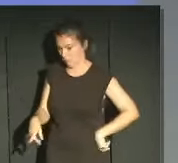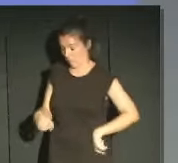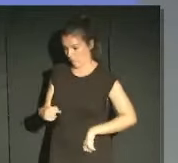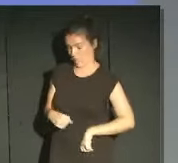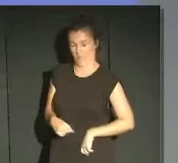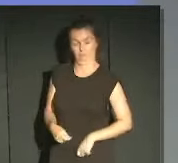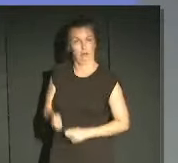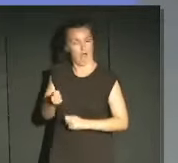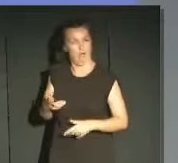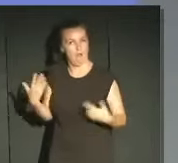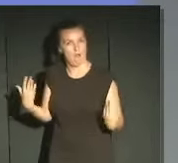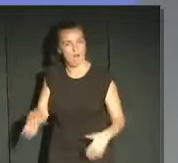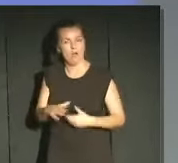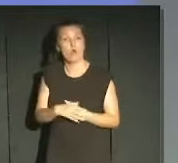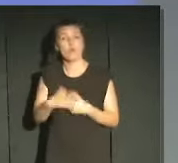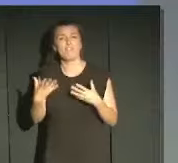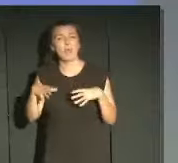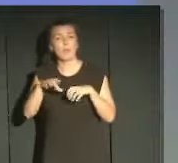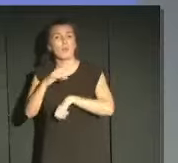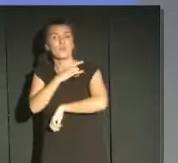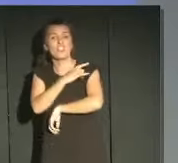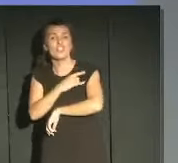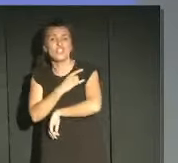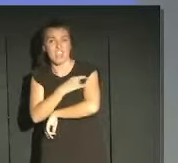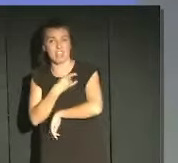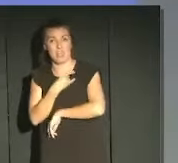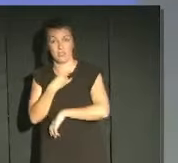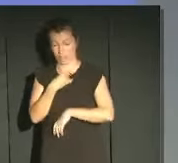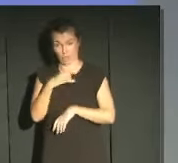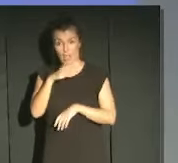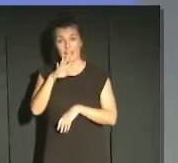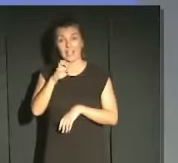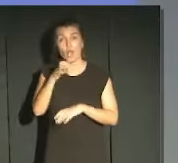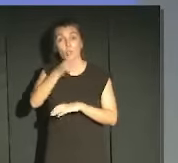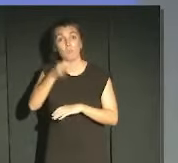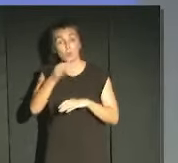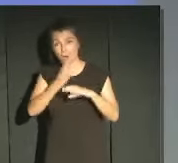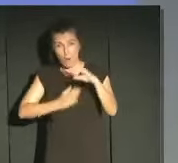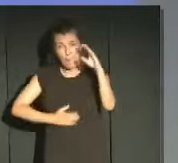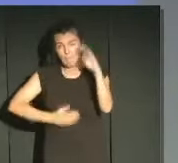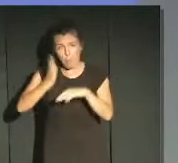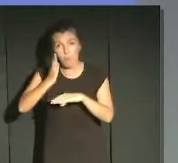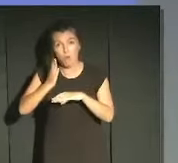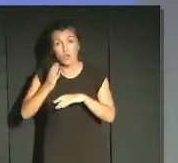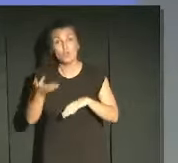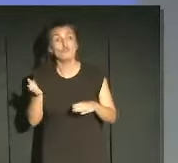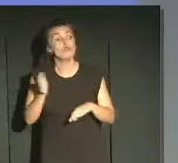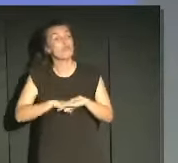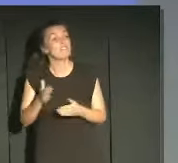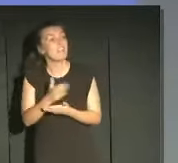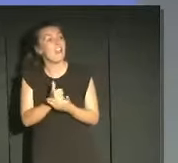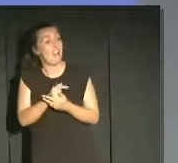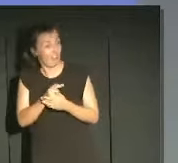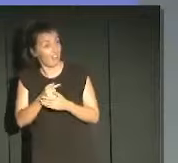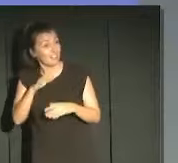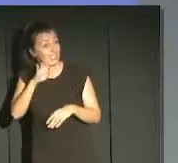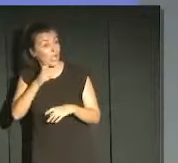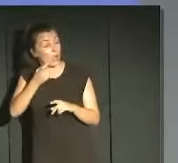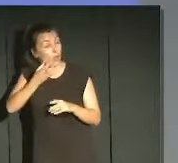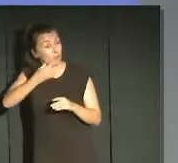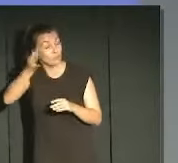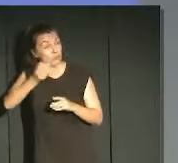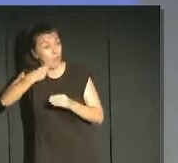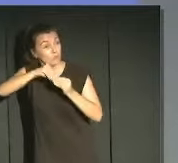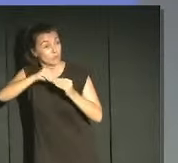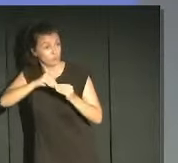d'hygiène parfois c'est bien plus que 40 % de plus et les salaires eux sont pas plus de 40 % loin de là